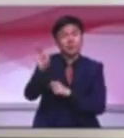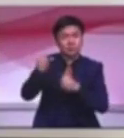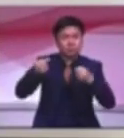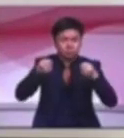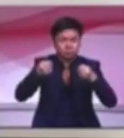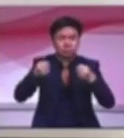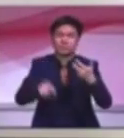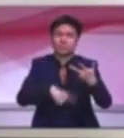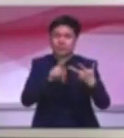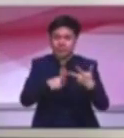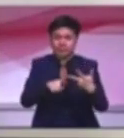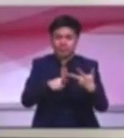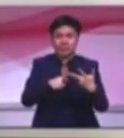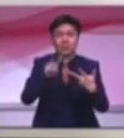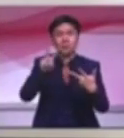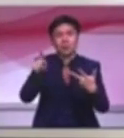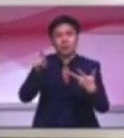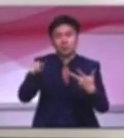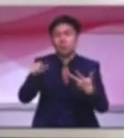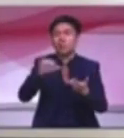satu lagi dijamin.